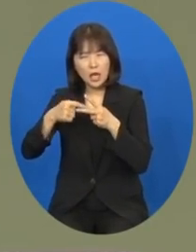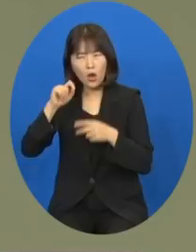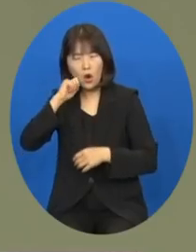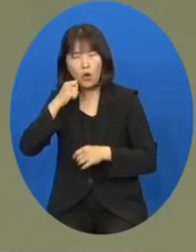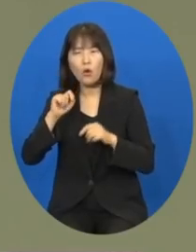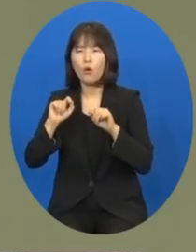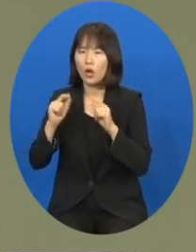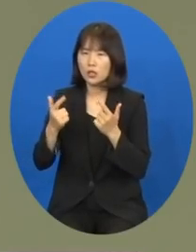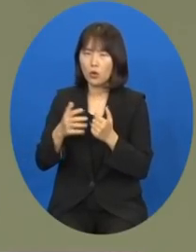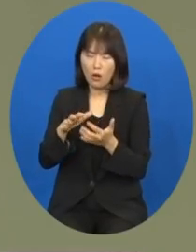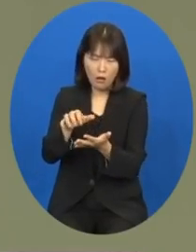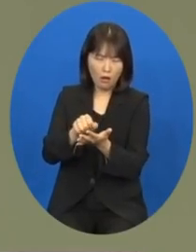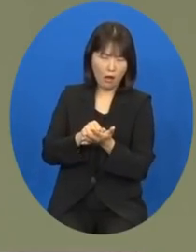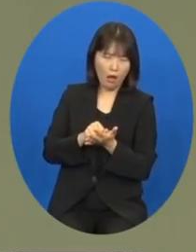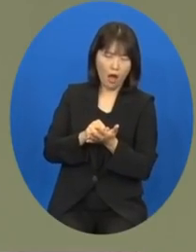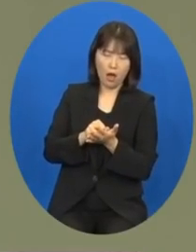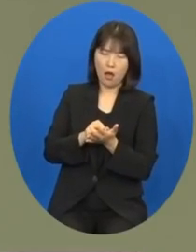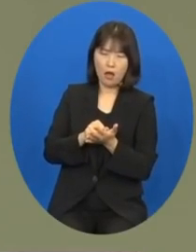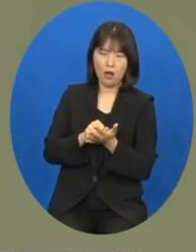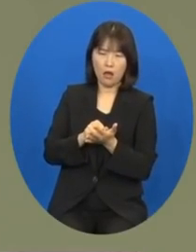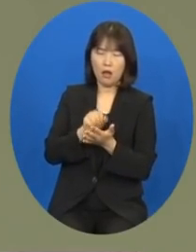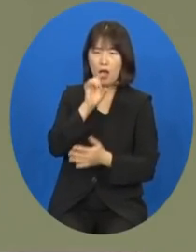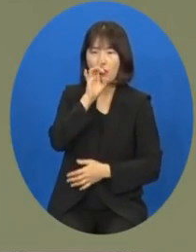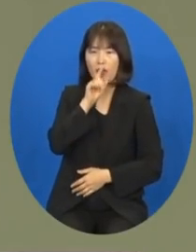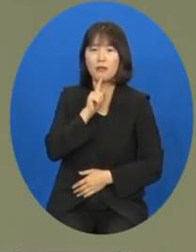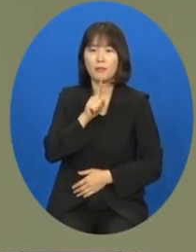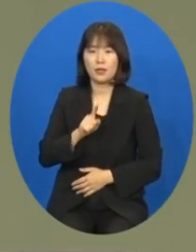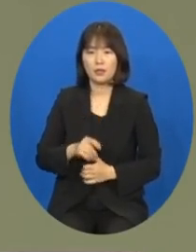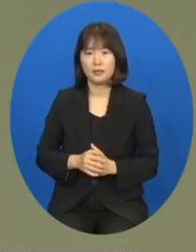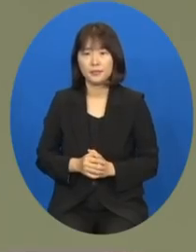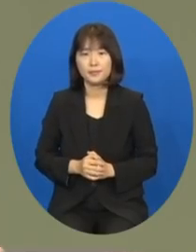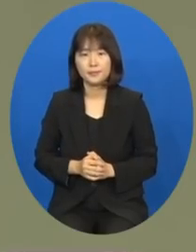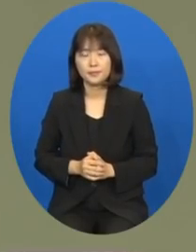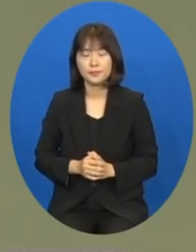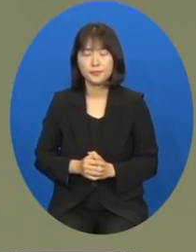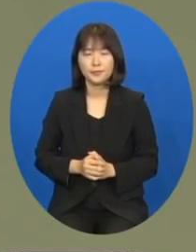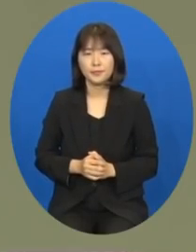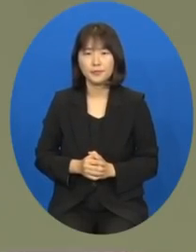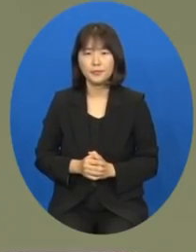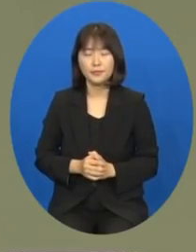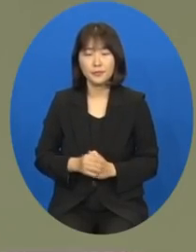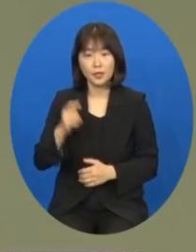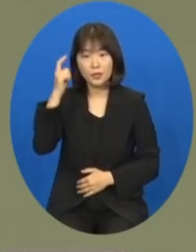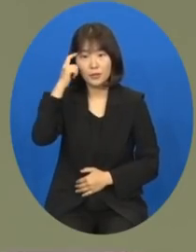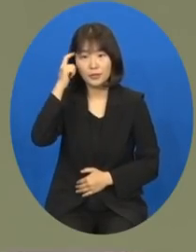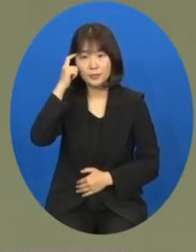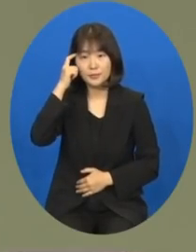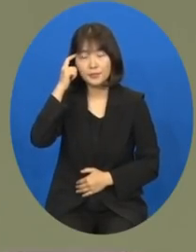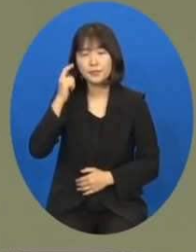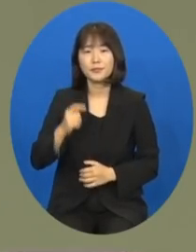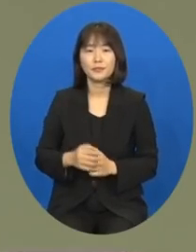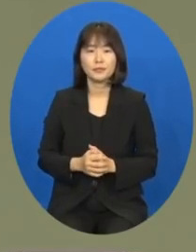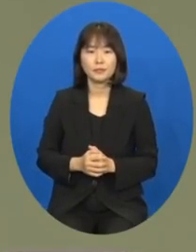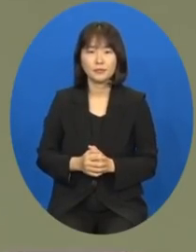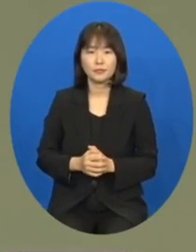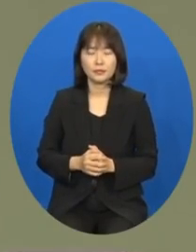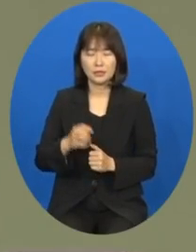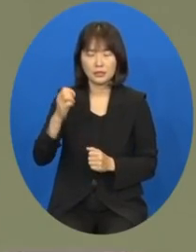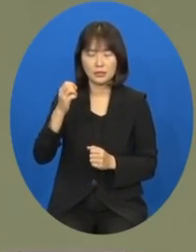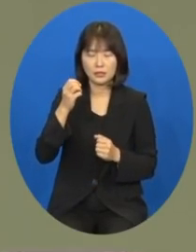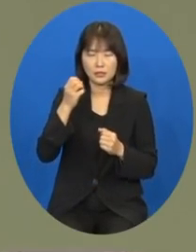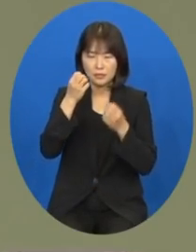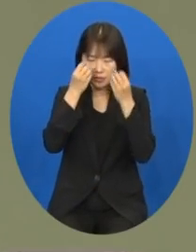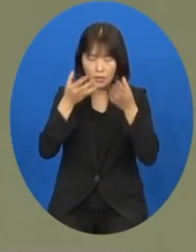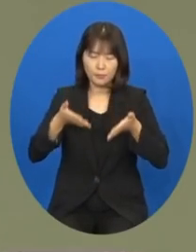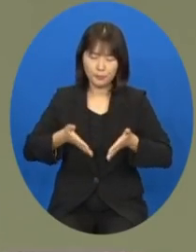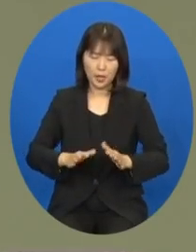받아들일 수 없다는 거에요 소화할 수 없다는 거예요 왜냐하면 거듭나지 않았기